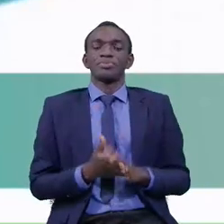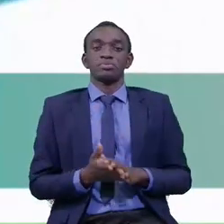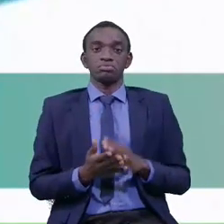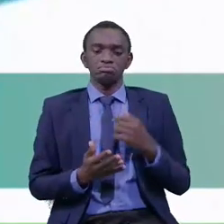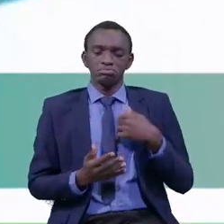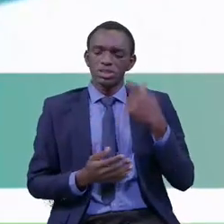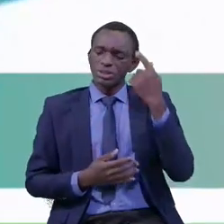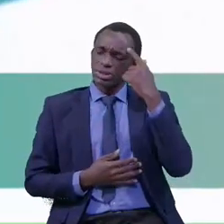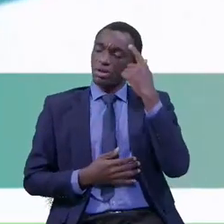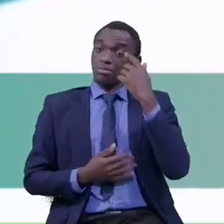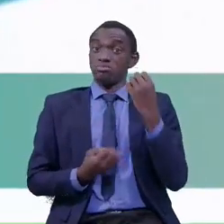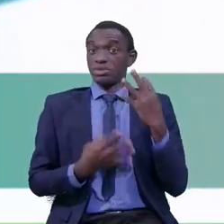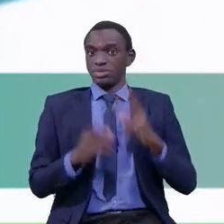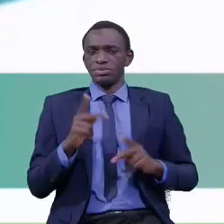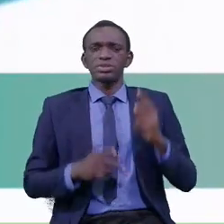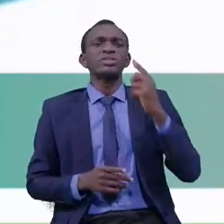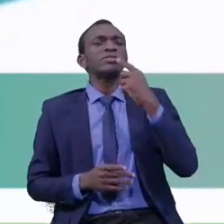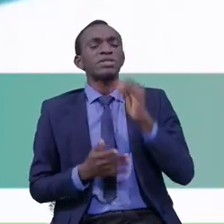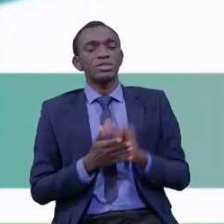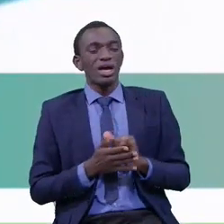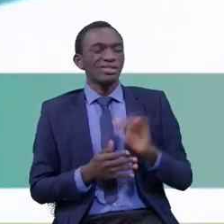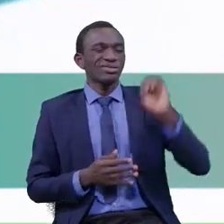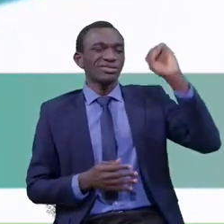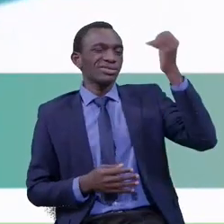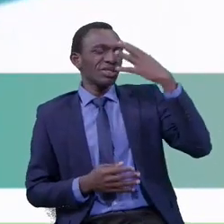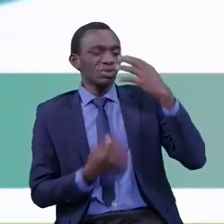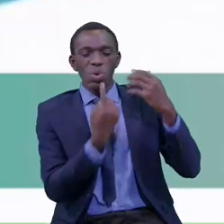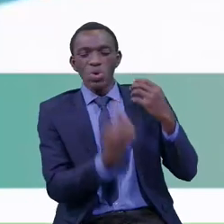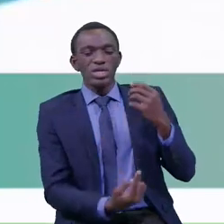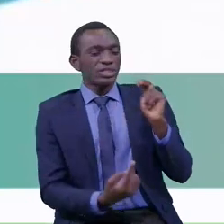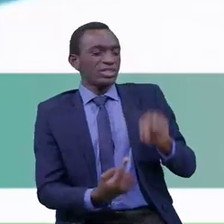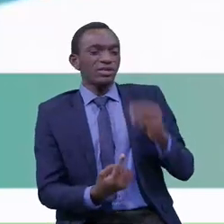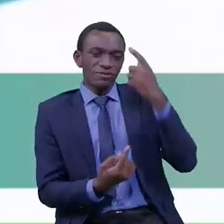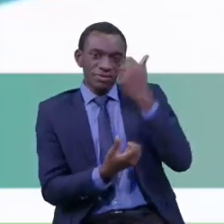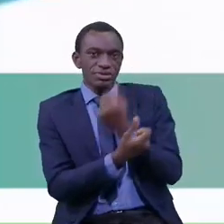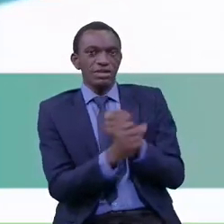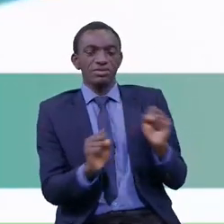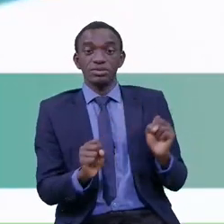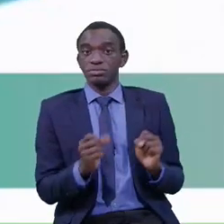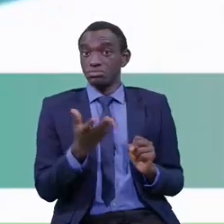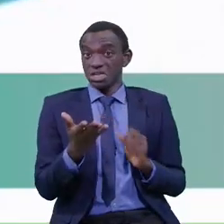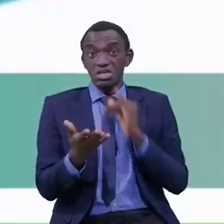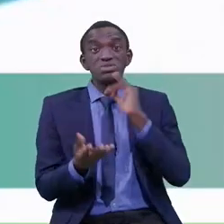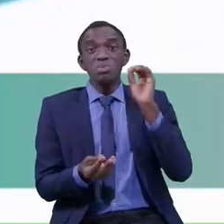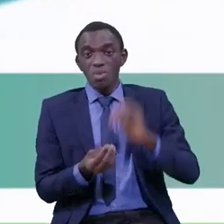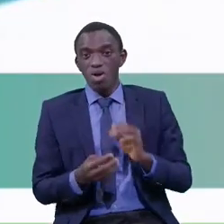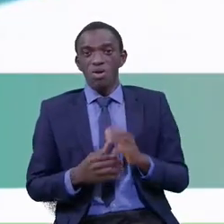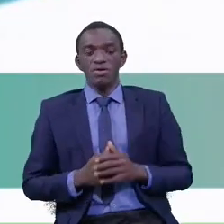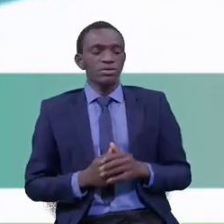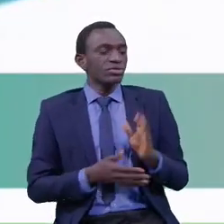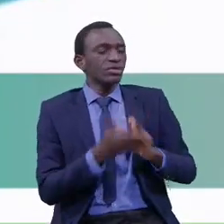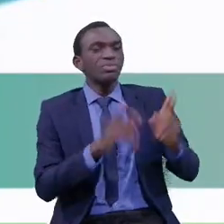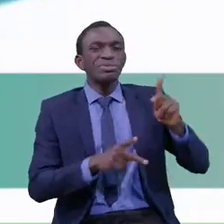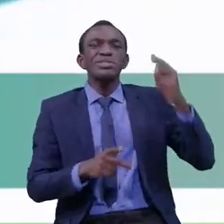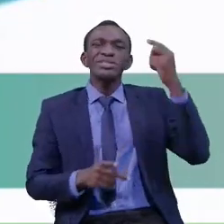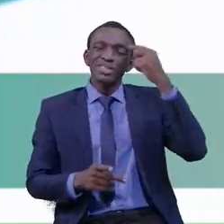Je pensais que les gens disent que la grâce est seulement pour le salut. Il y a plus. La grâce, c'est également